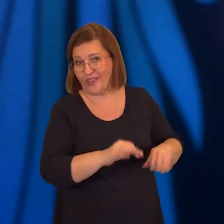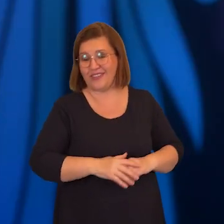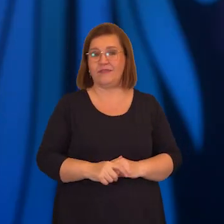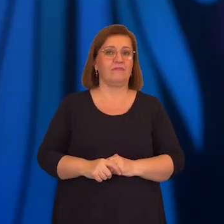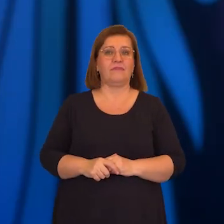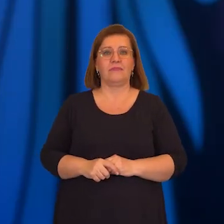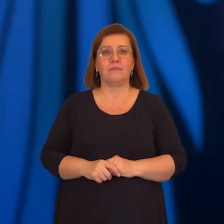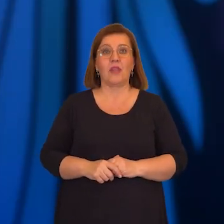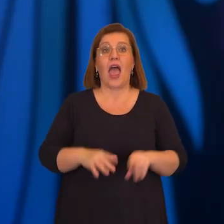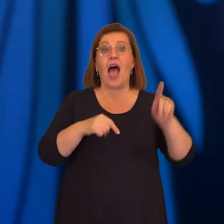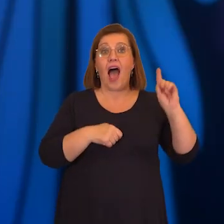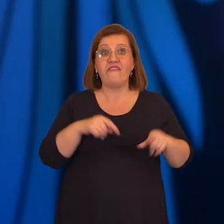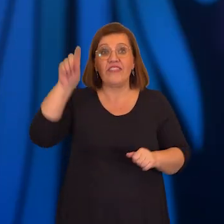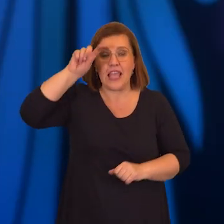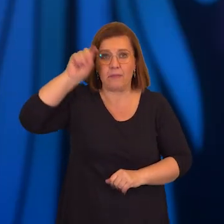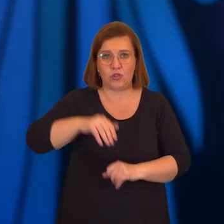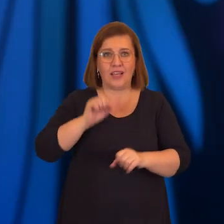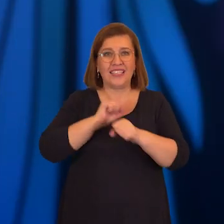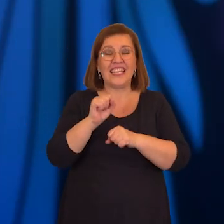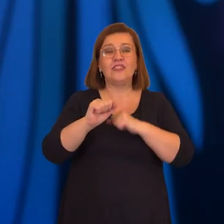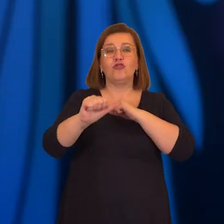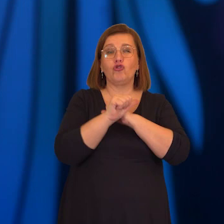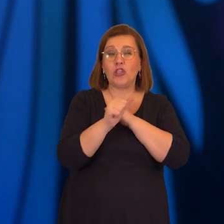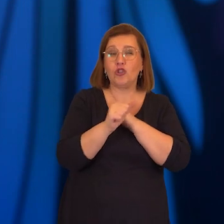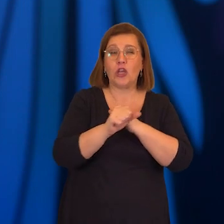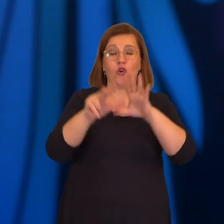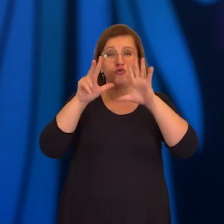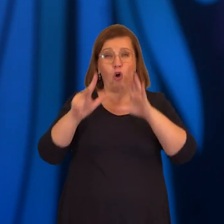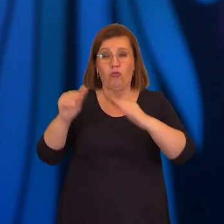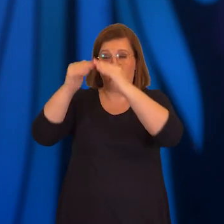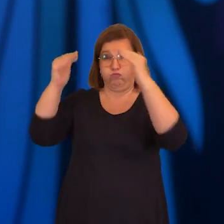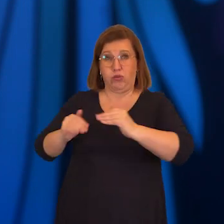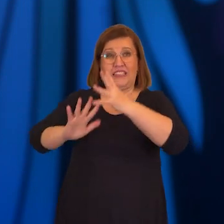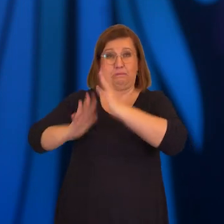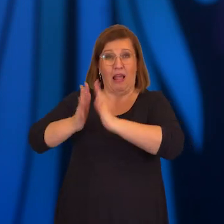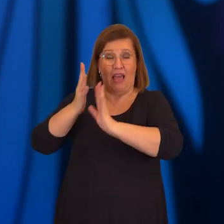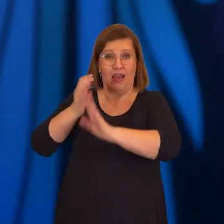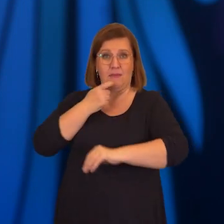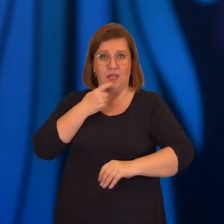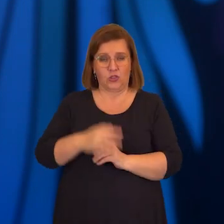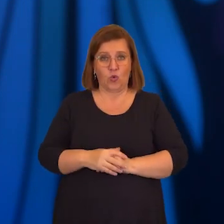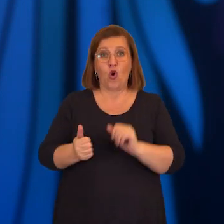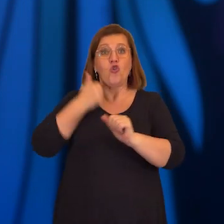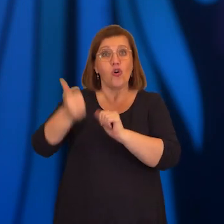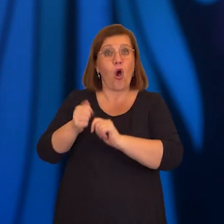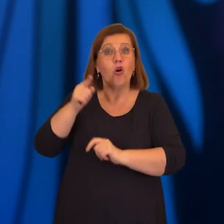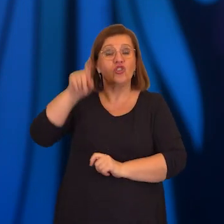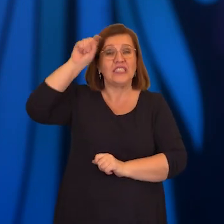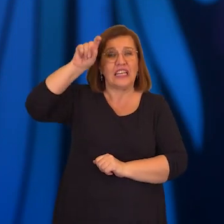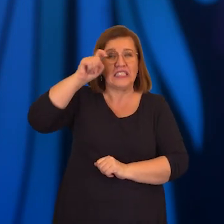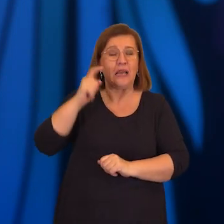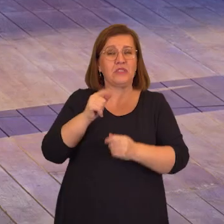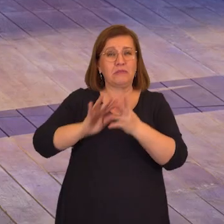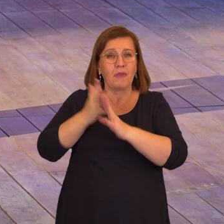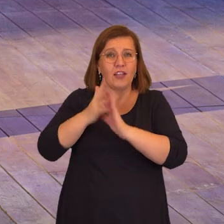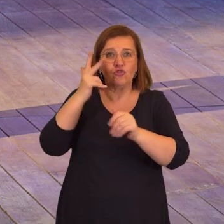A w Niemczech stoi 68 spalarni. Niemcy rocznie spalają 32 miliony ton